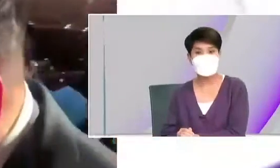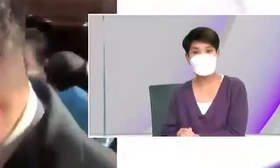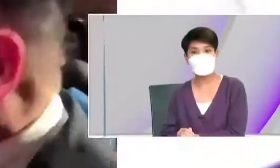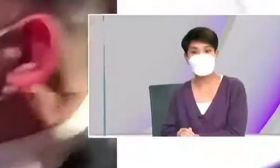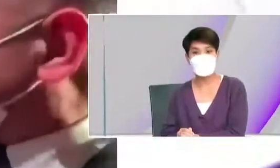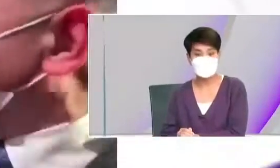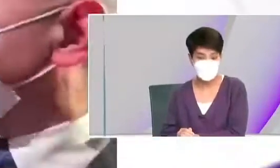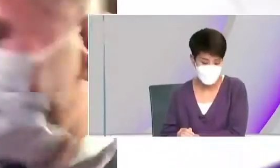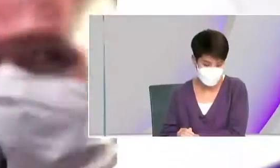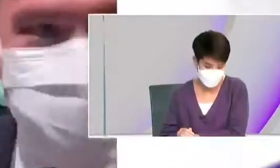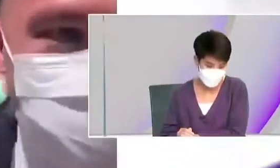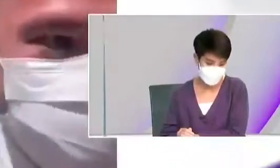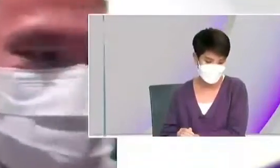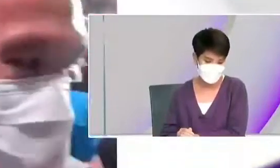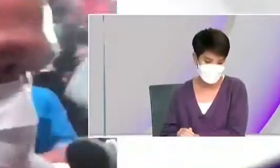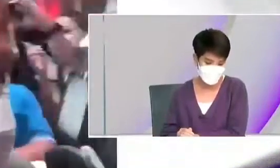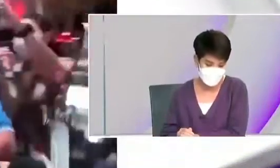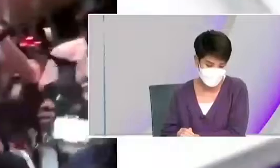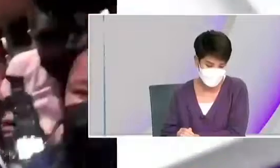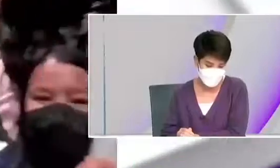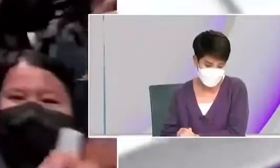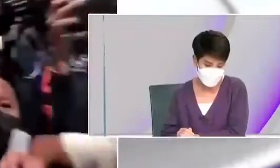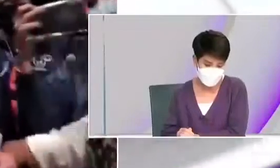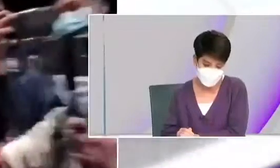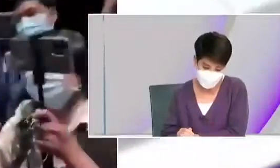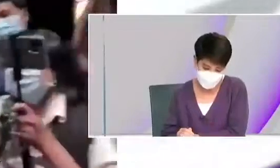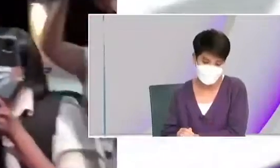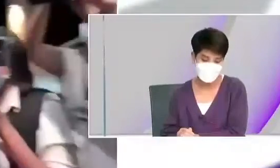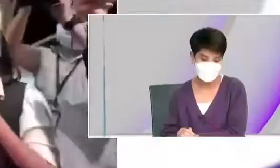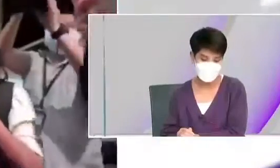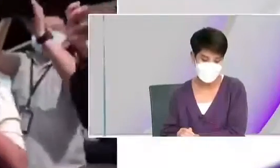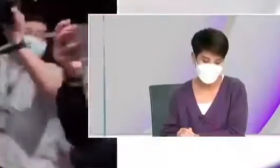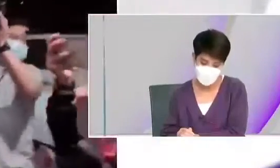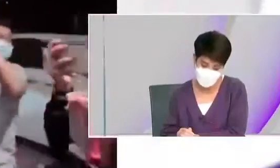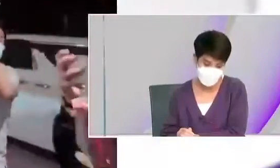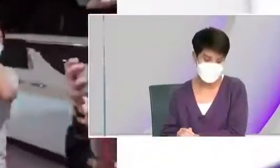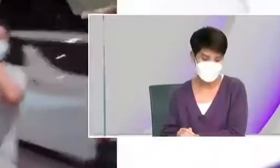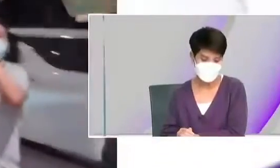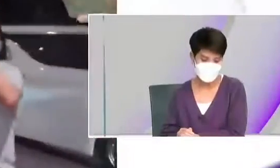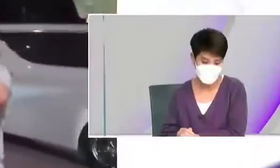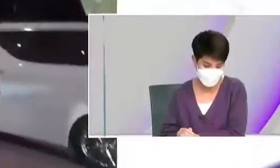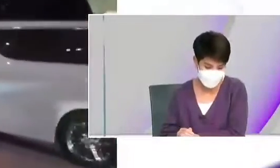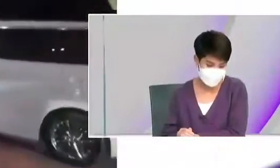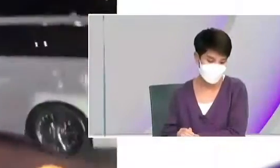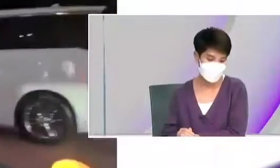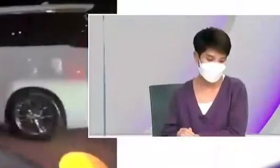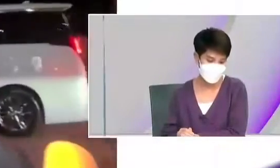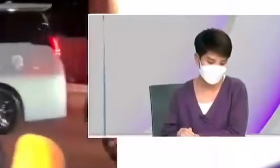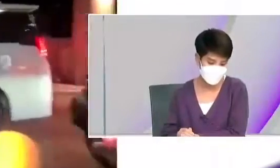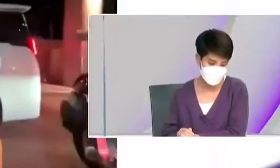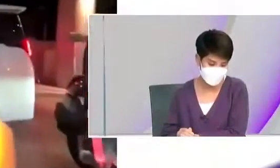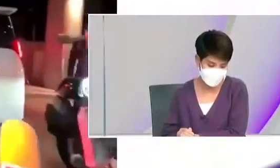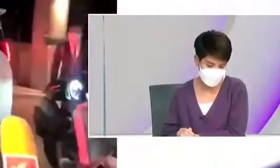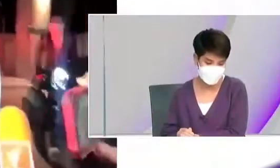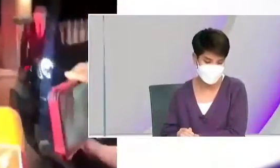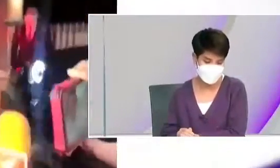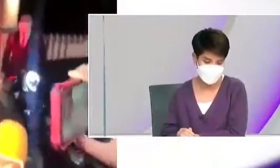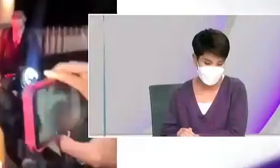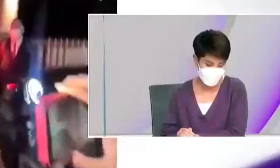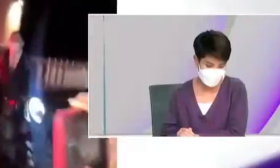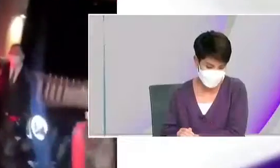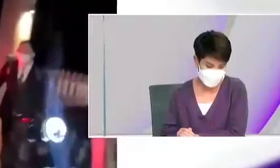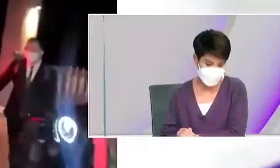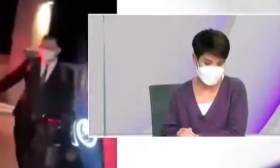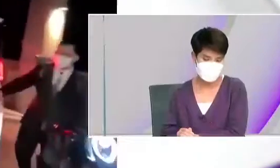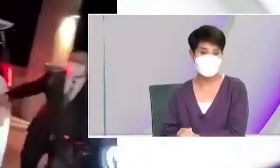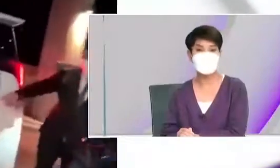างคนรายงานข่าวมันอยู่ในเหตุการณ์ตนอยู่บนบัลลังก์ยังไม่เห็นเลยแต่ว่าไม่มีอะไรคุยกันเรียบร้อยคนกันเองทั้งนั้น